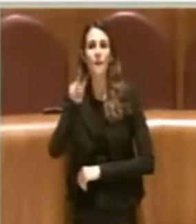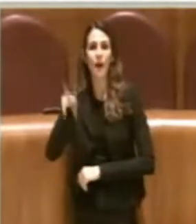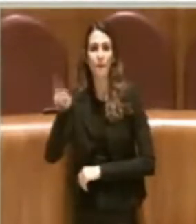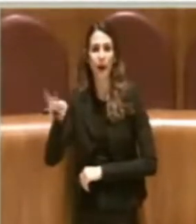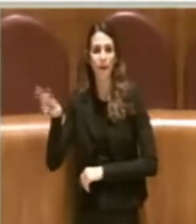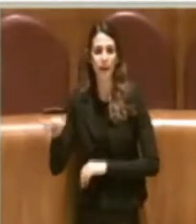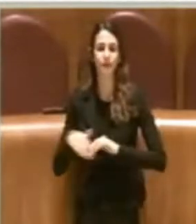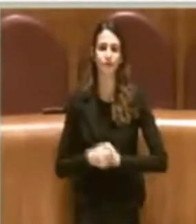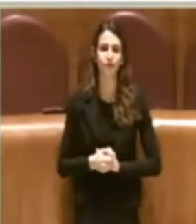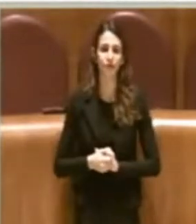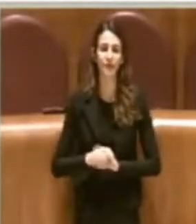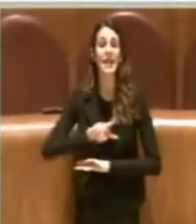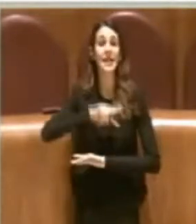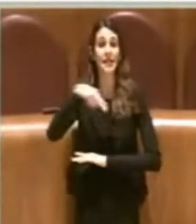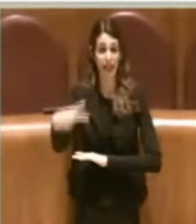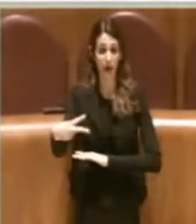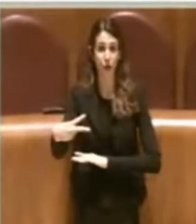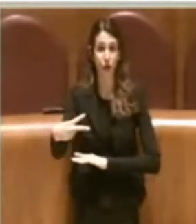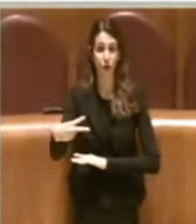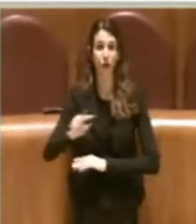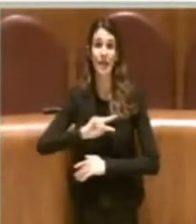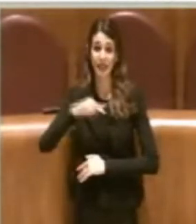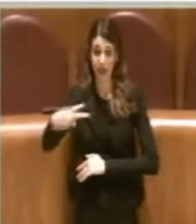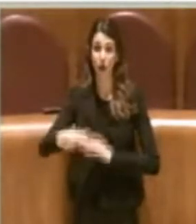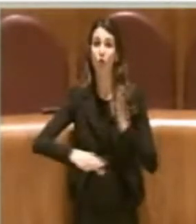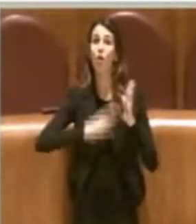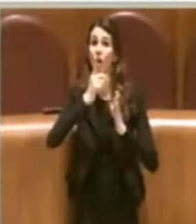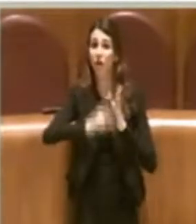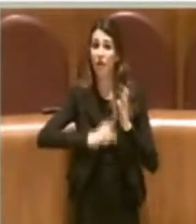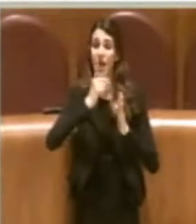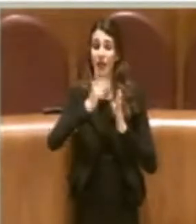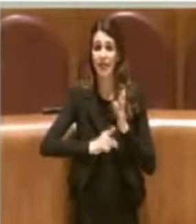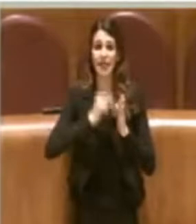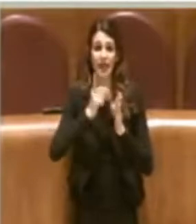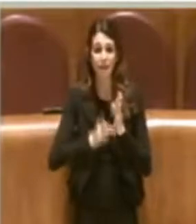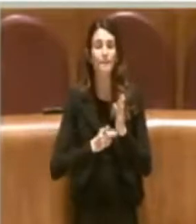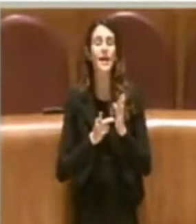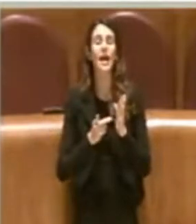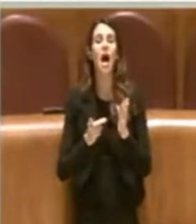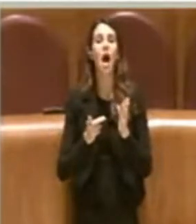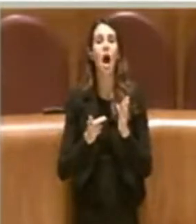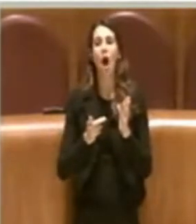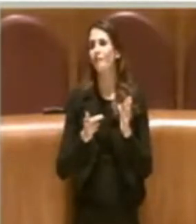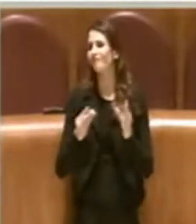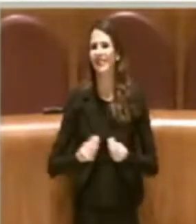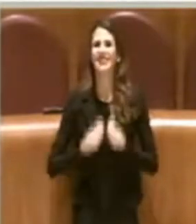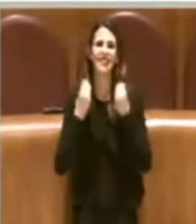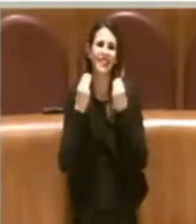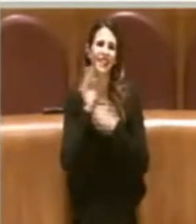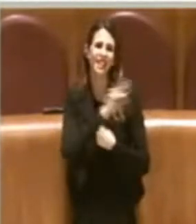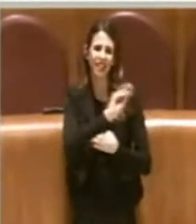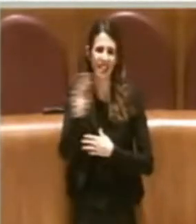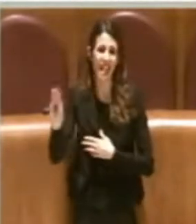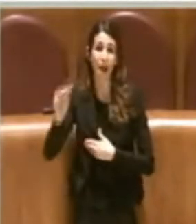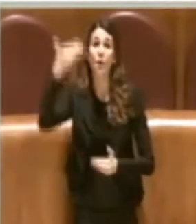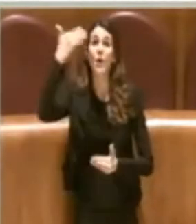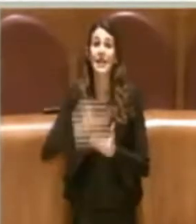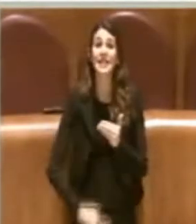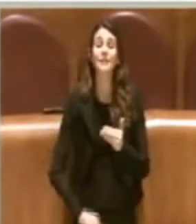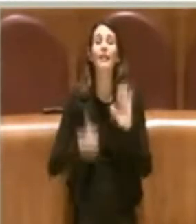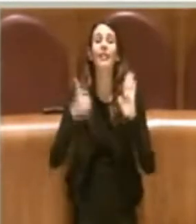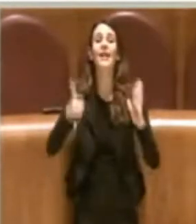municipi. In seconda battuta, e quindi in delibera, diamo un tempo più ampio che è quello di 6 mesi, chiediamo che questo elenco